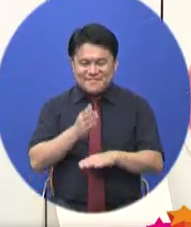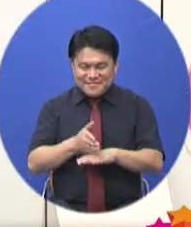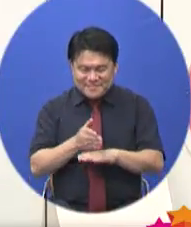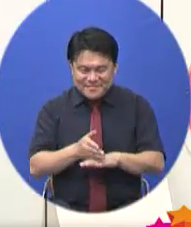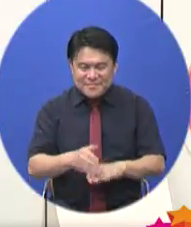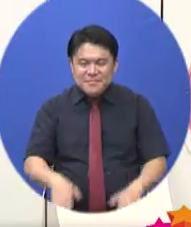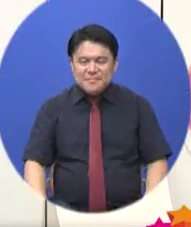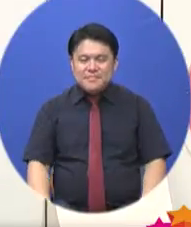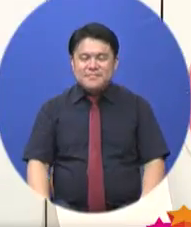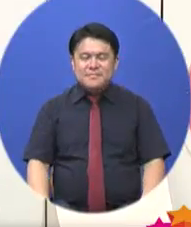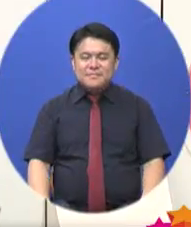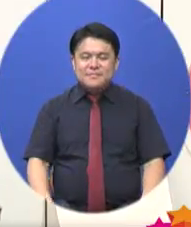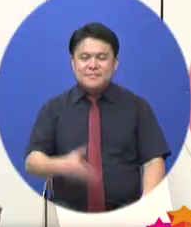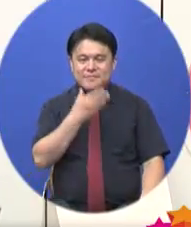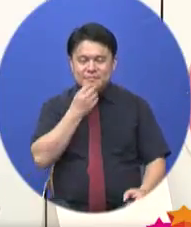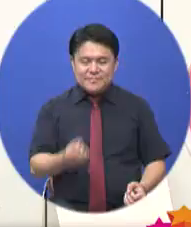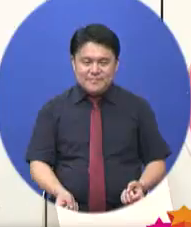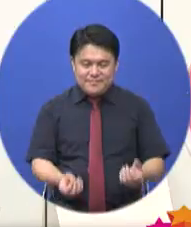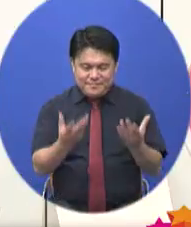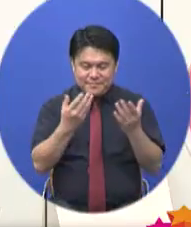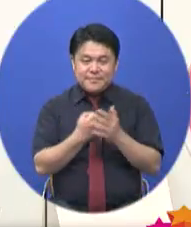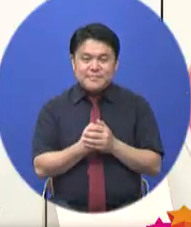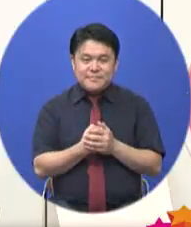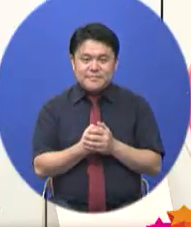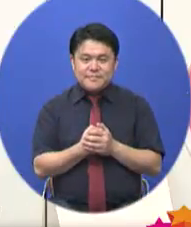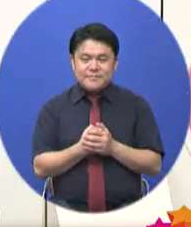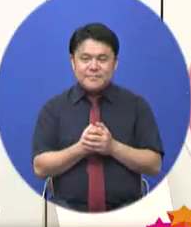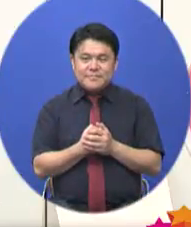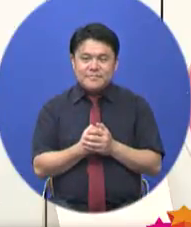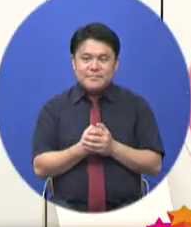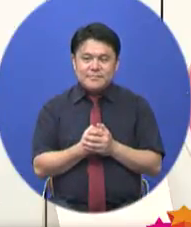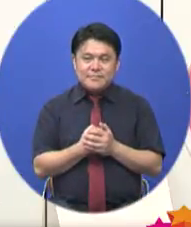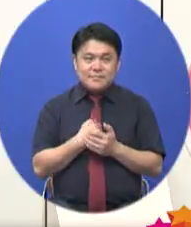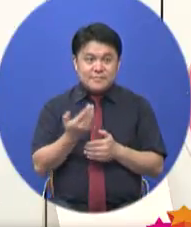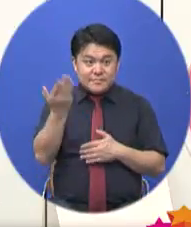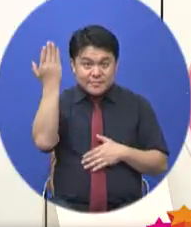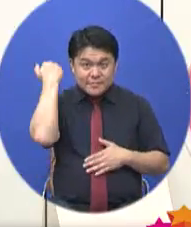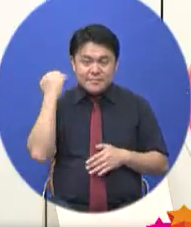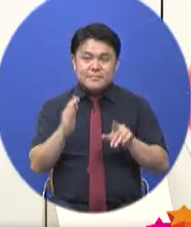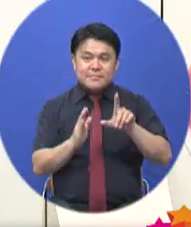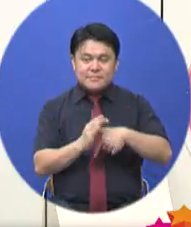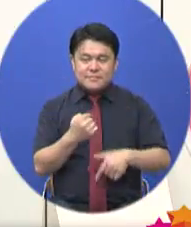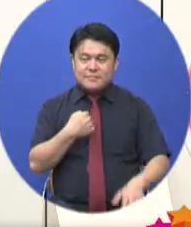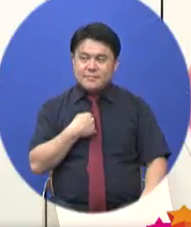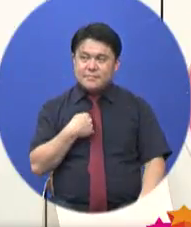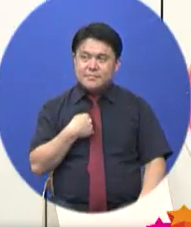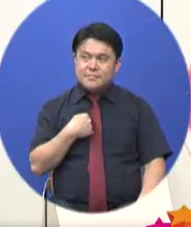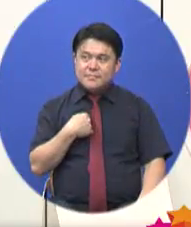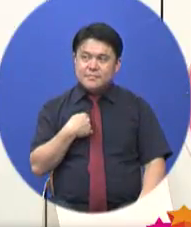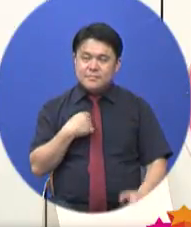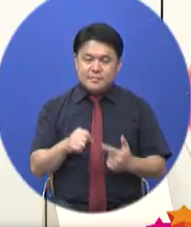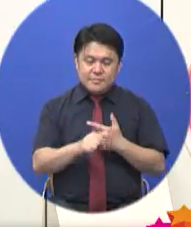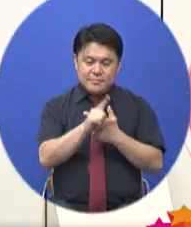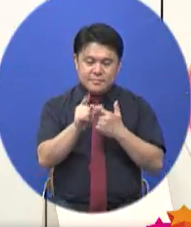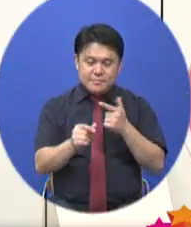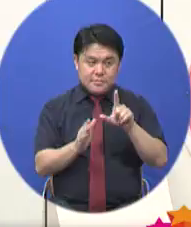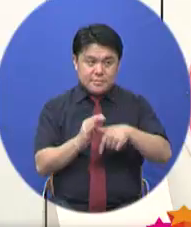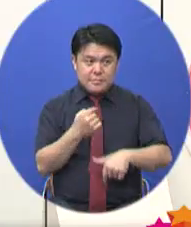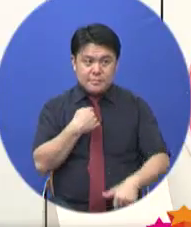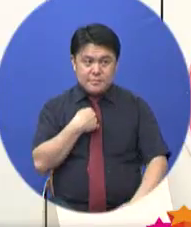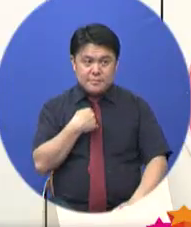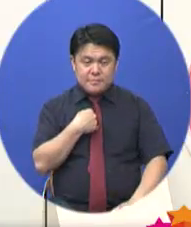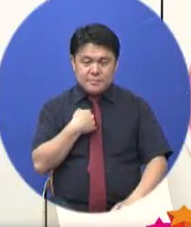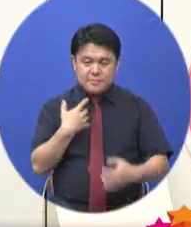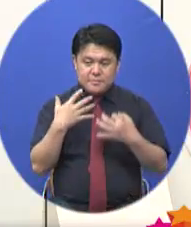감사합니다. 네, 축하드립니다. 사실은 지난번에요. 네. 지난달에 그,